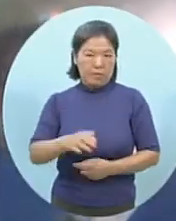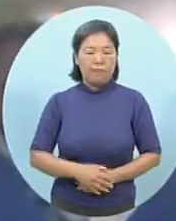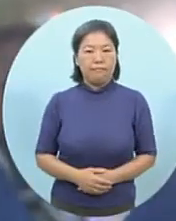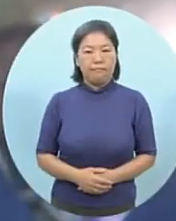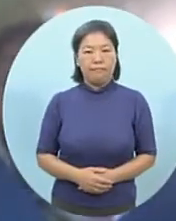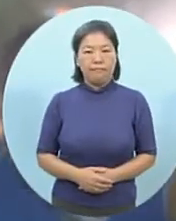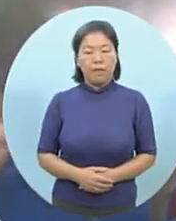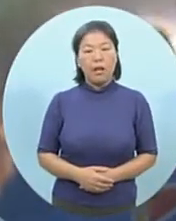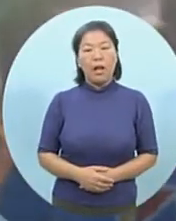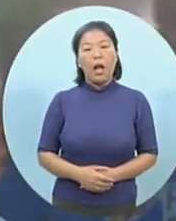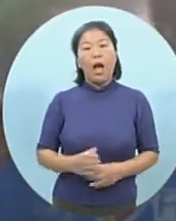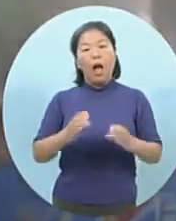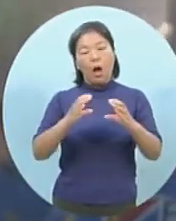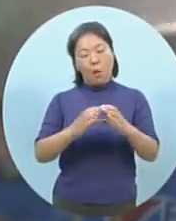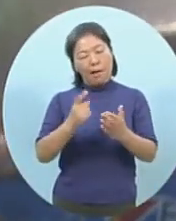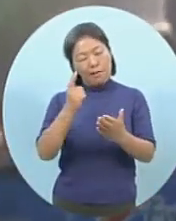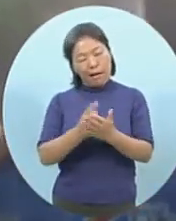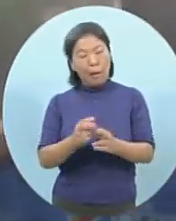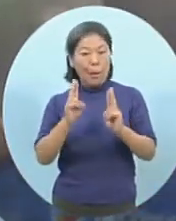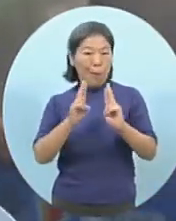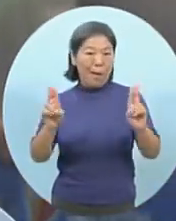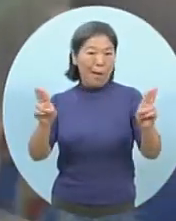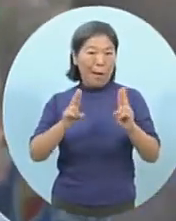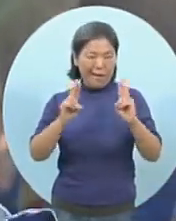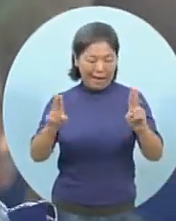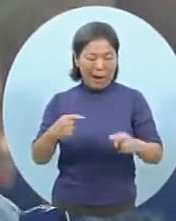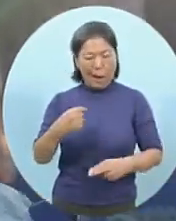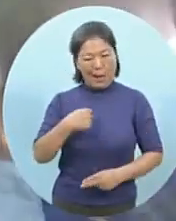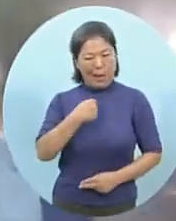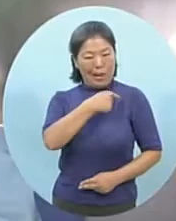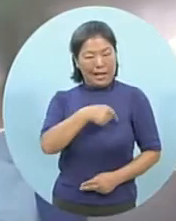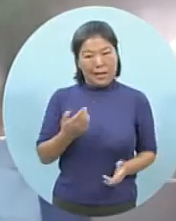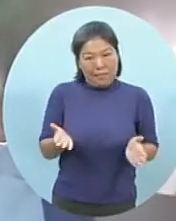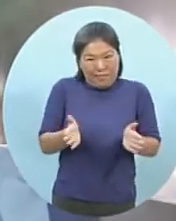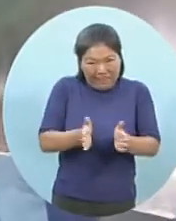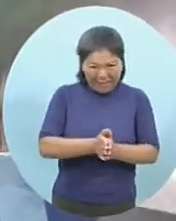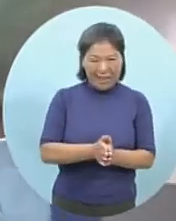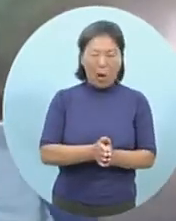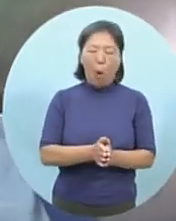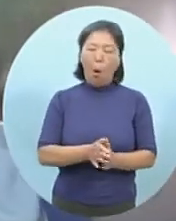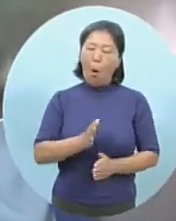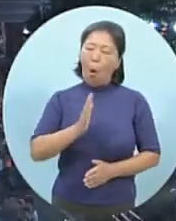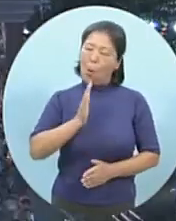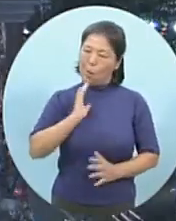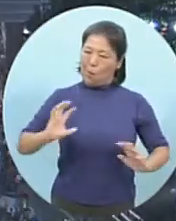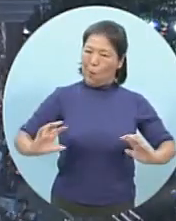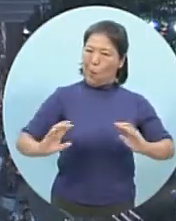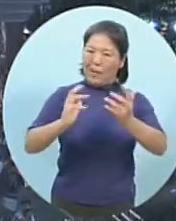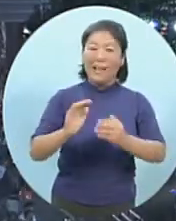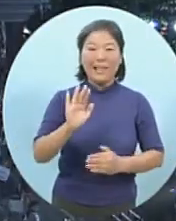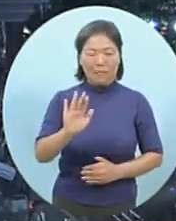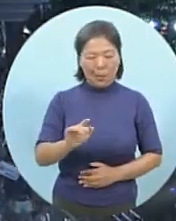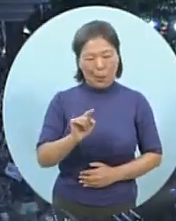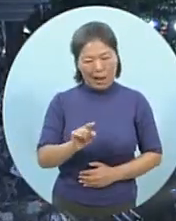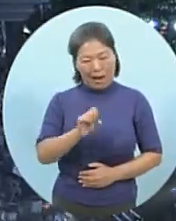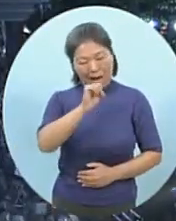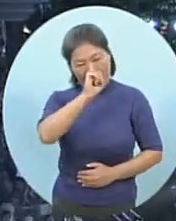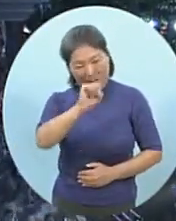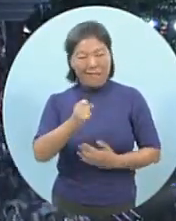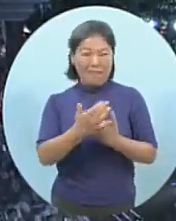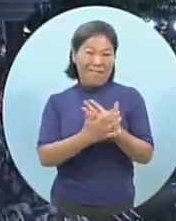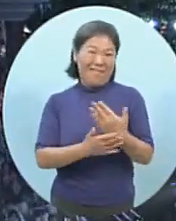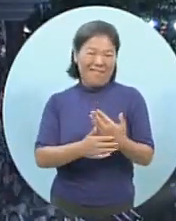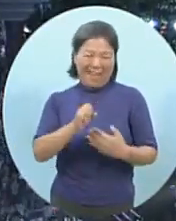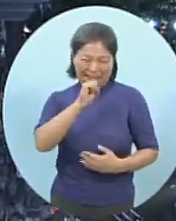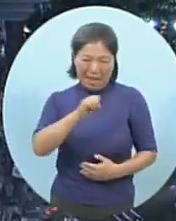いわきならではのね、このメロディーと、まあ、俺の熱い気持ちがここ一緒になってもう盛り上がってます。これがいわきのいいところです。いわき踊りのいい